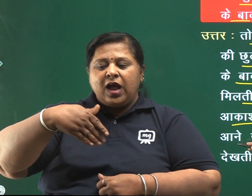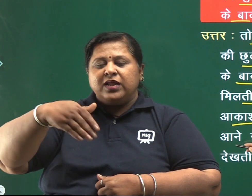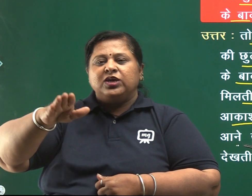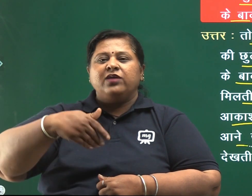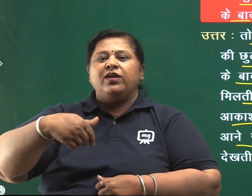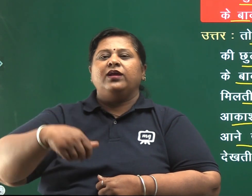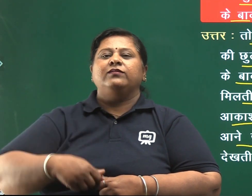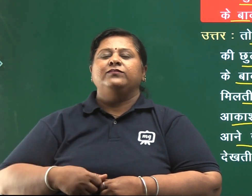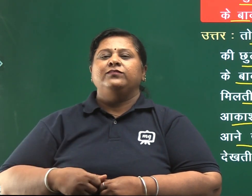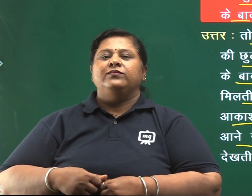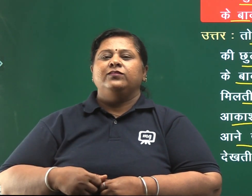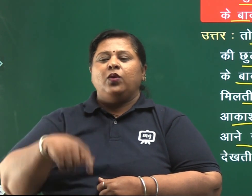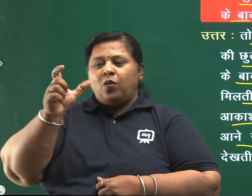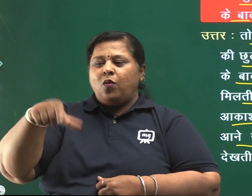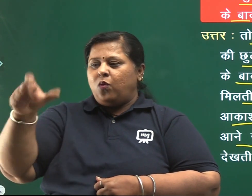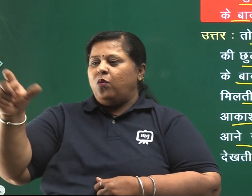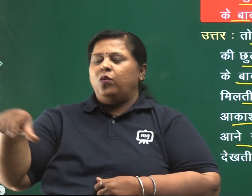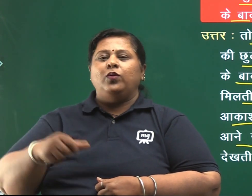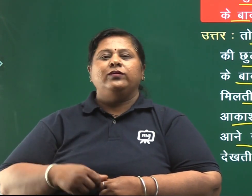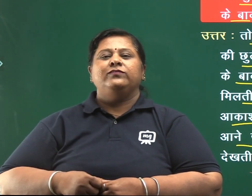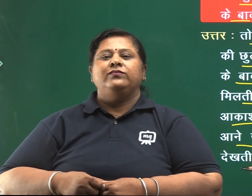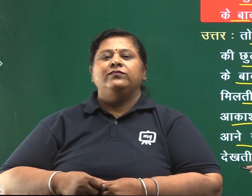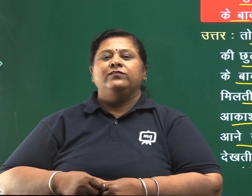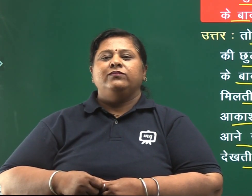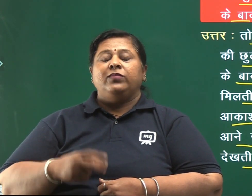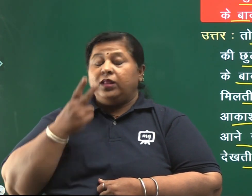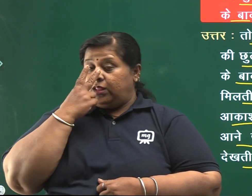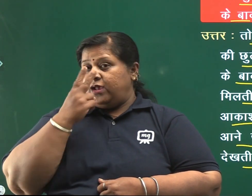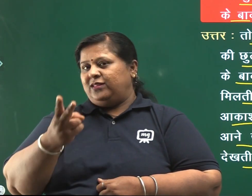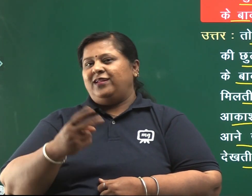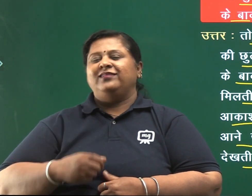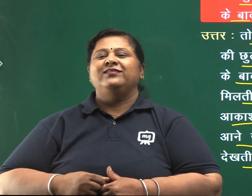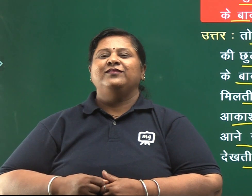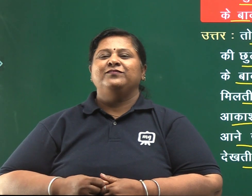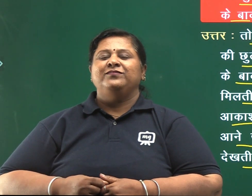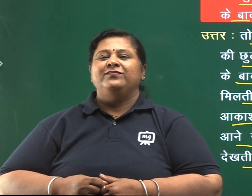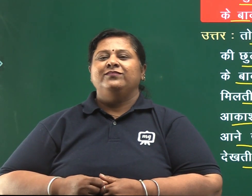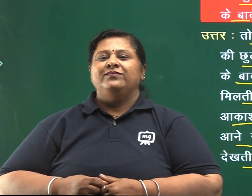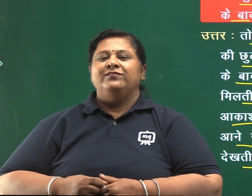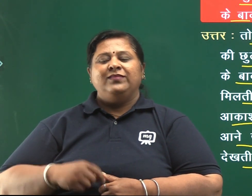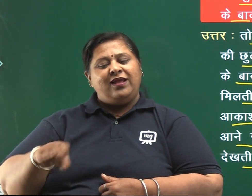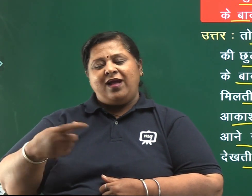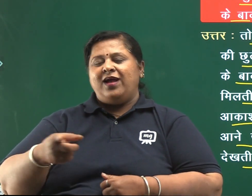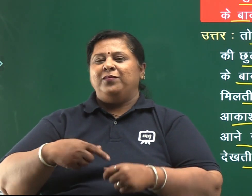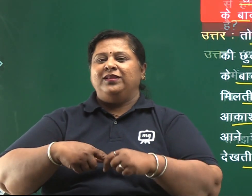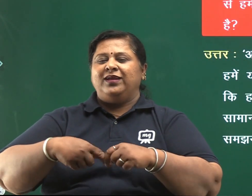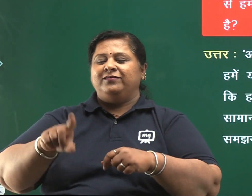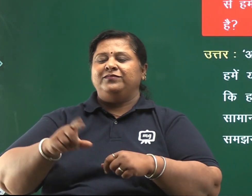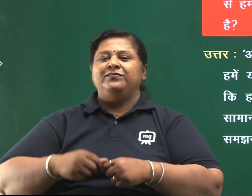आने जाने वाले लोगों को देखती रहती थी। आगे बढ़ते